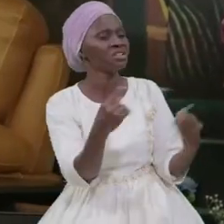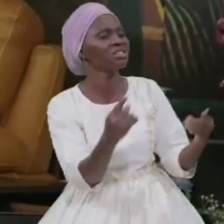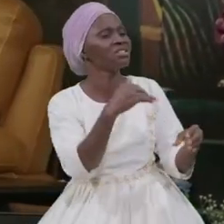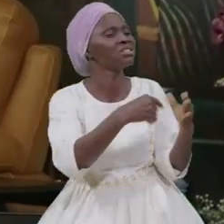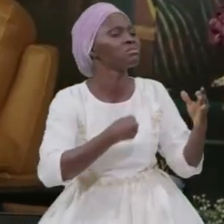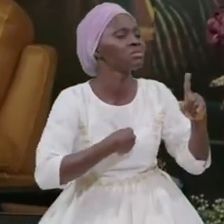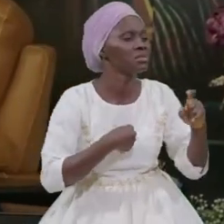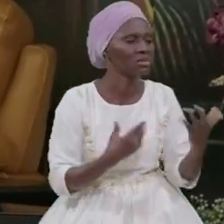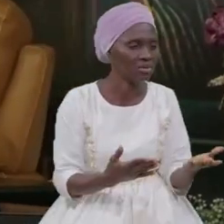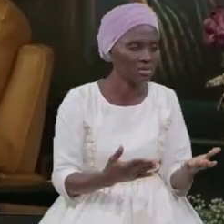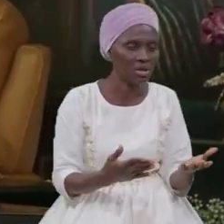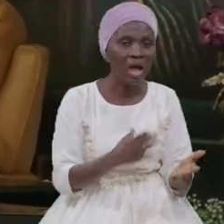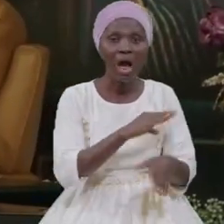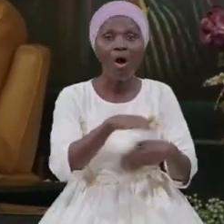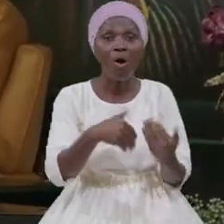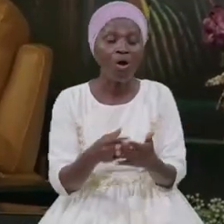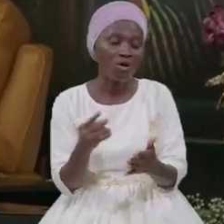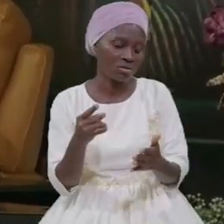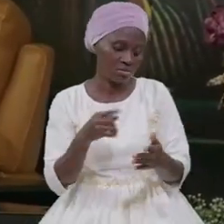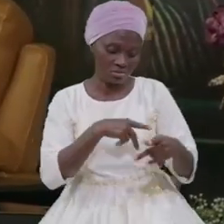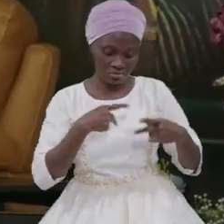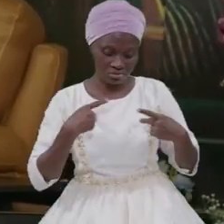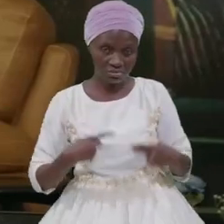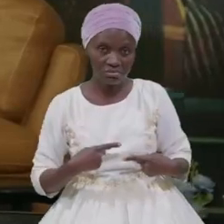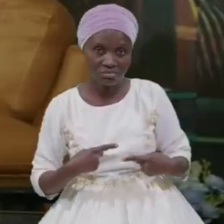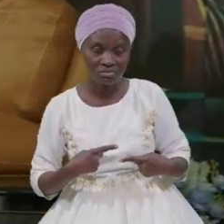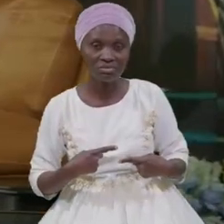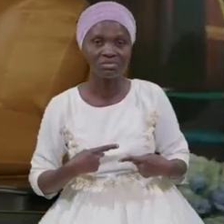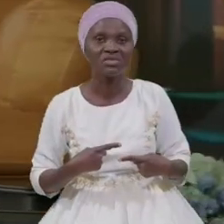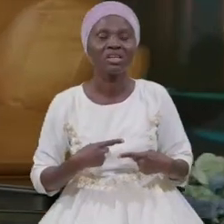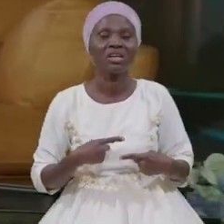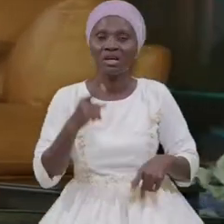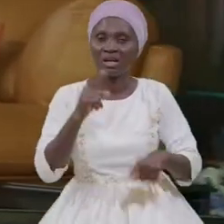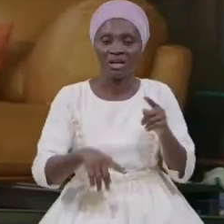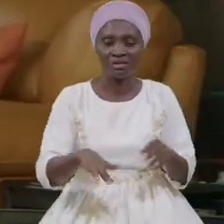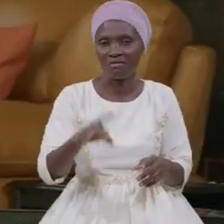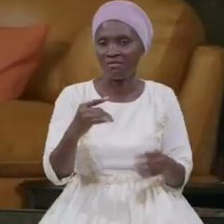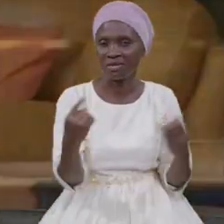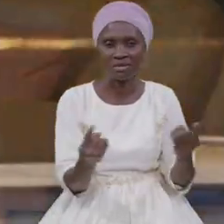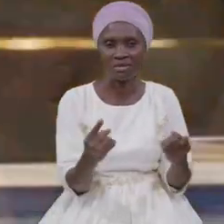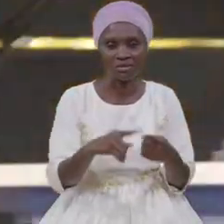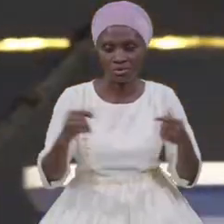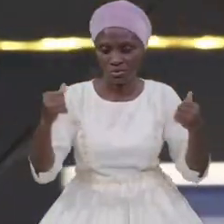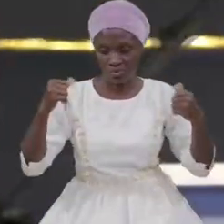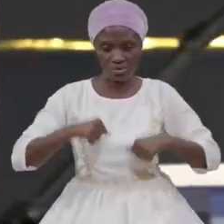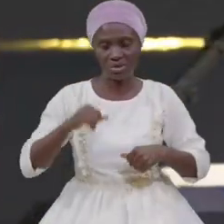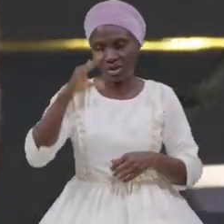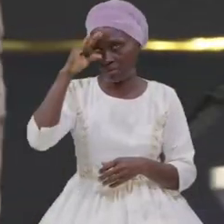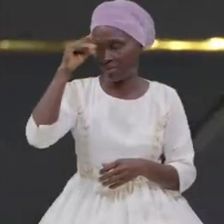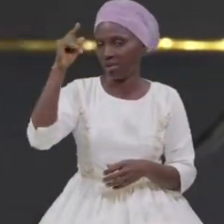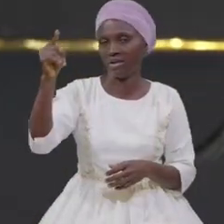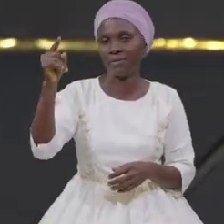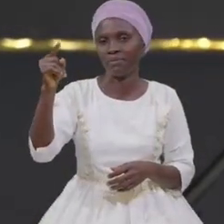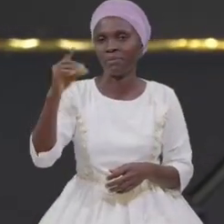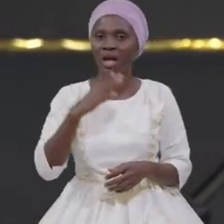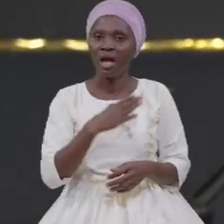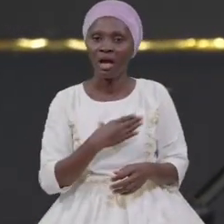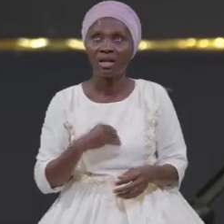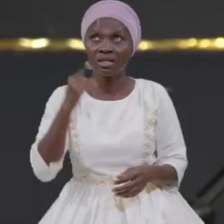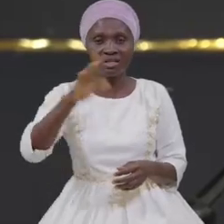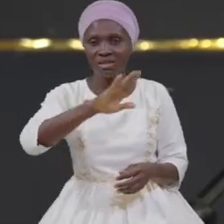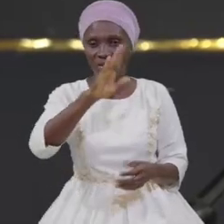ils ne pouvaient pas trouver une chose pour le condamner. Et parce que c'est lui qui est en haut là-bas, il n'est jamais tombé dans